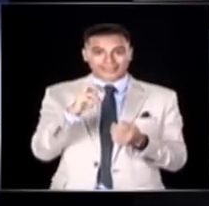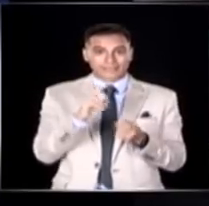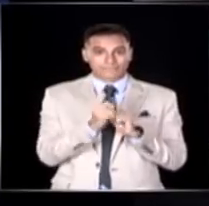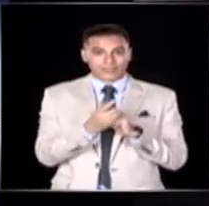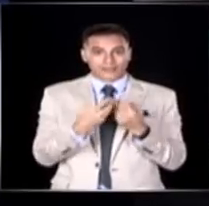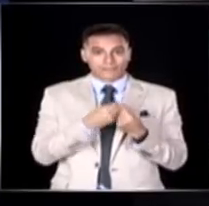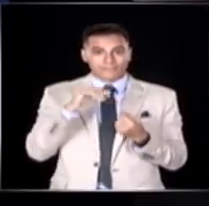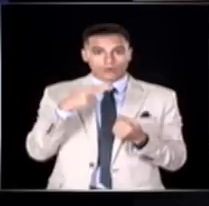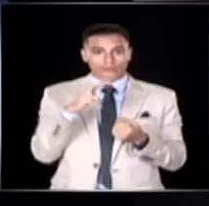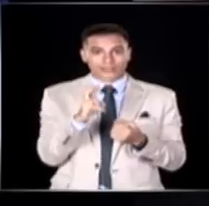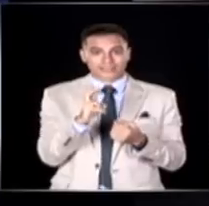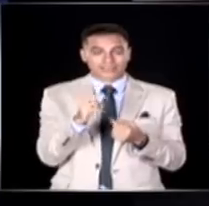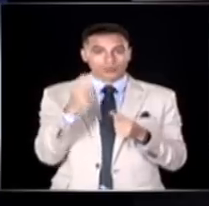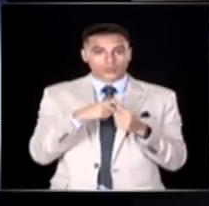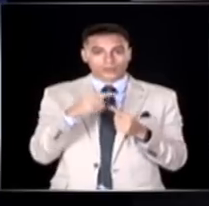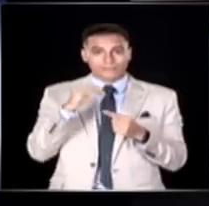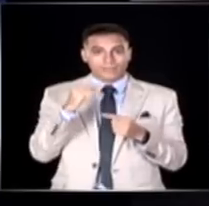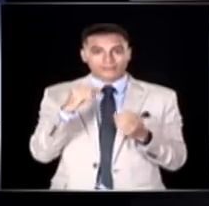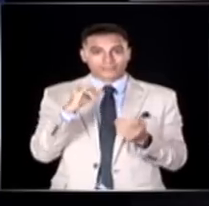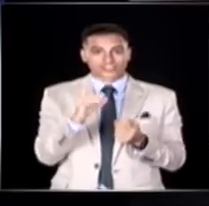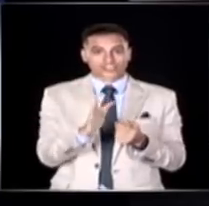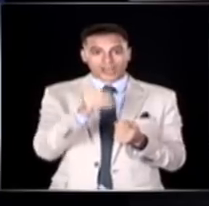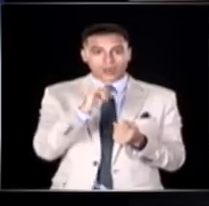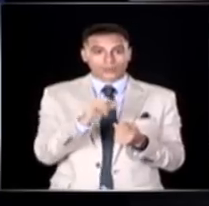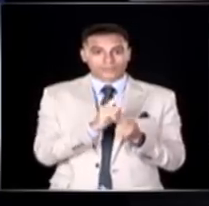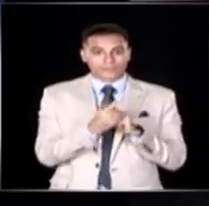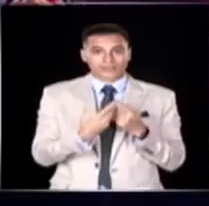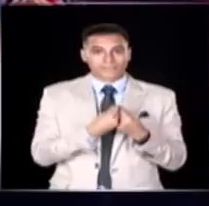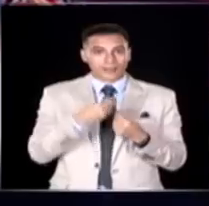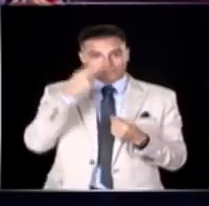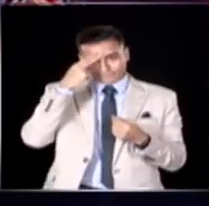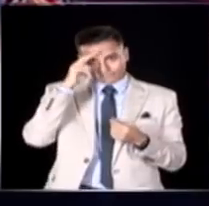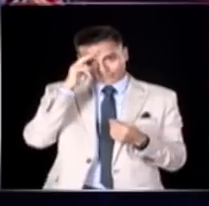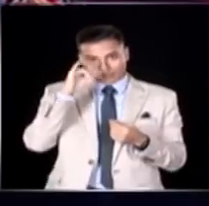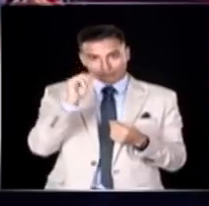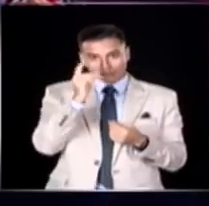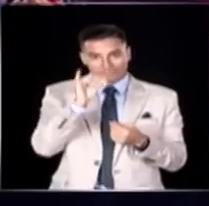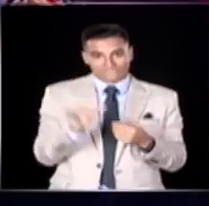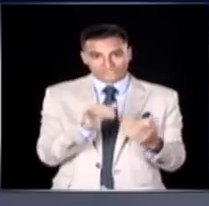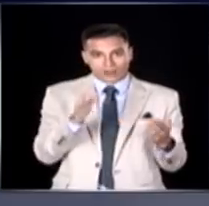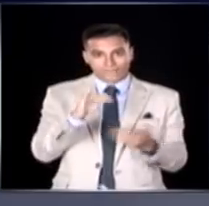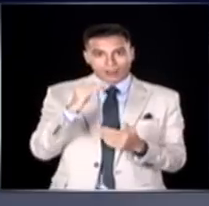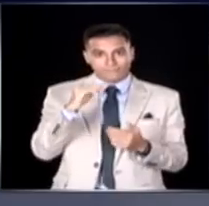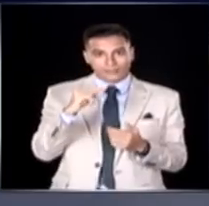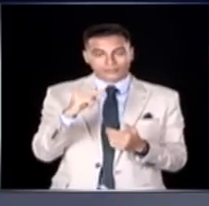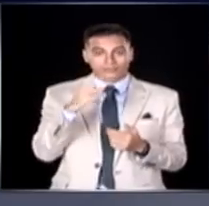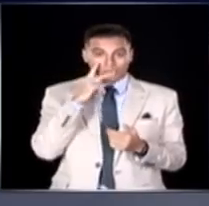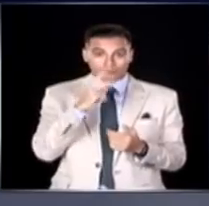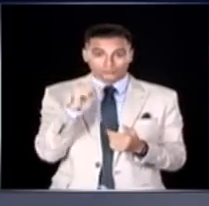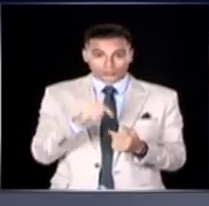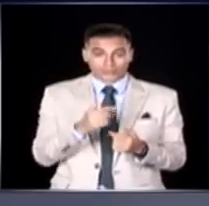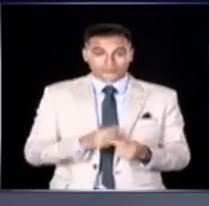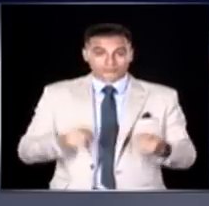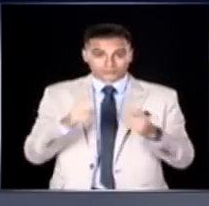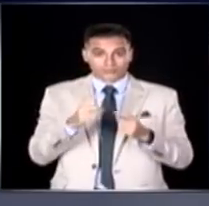مكان المعتز صلاح، ومحمد منشاوي رجع مكان مصطفى محمد. ودلوقتي